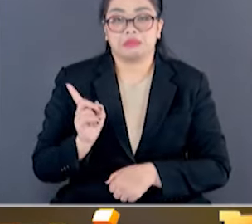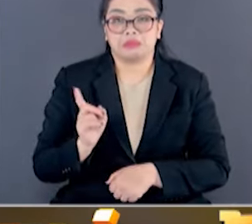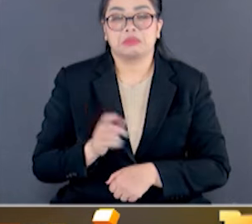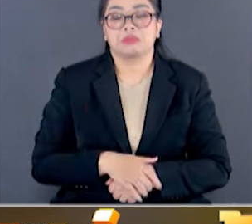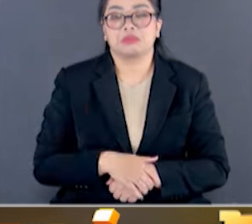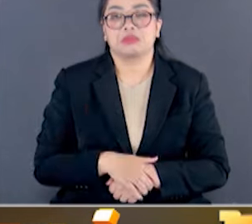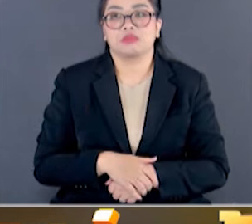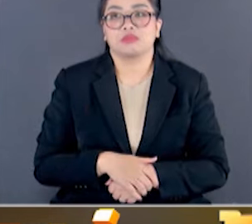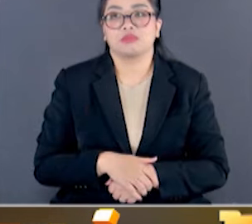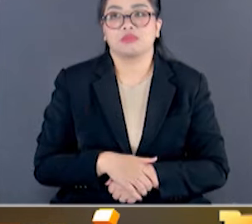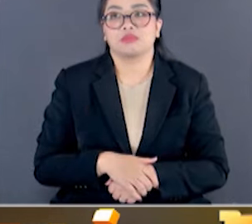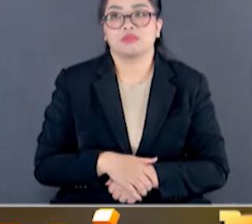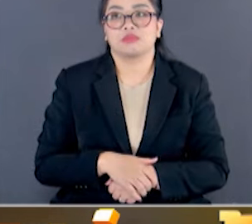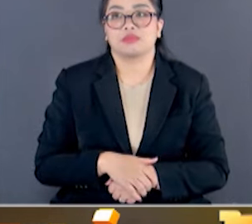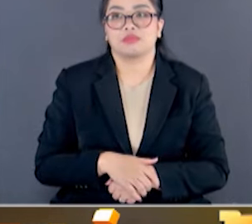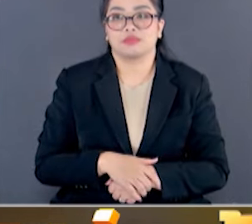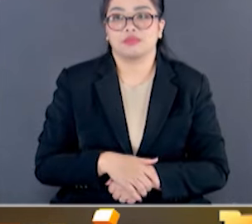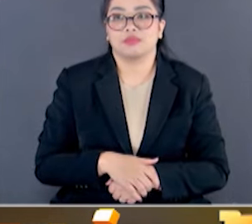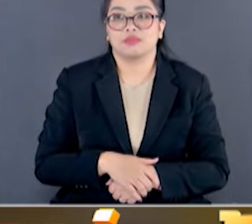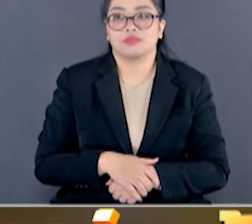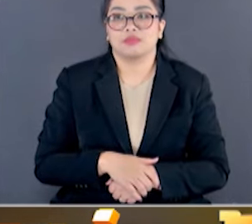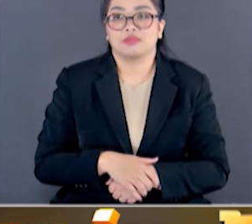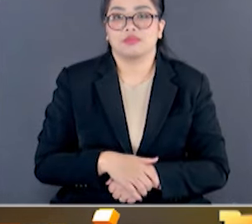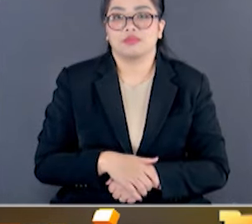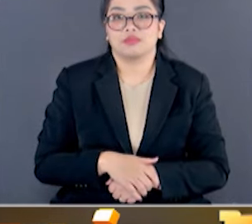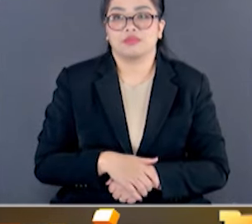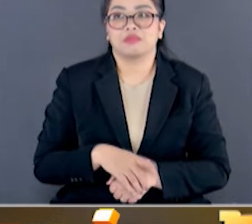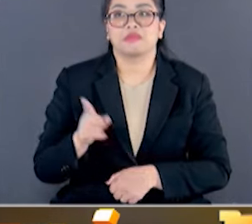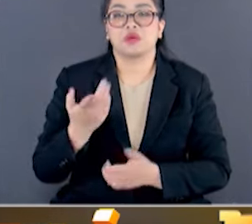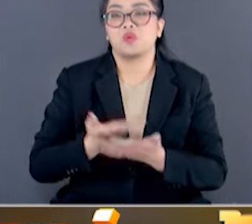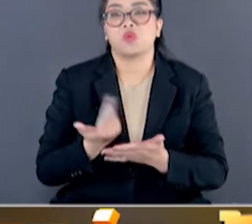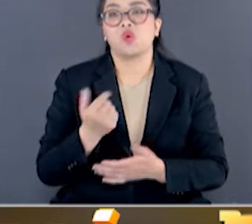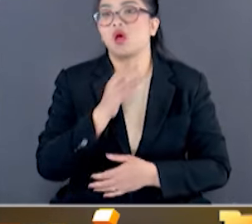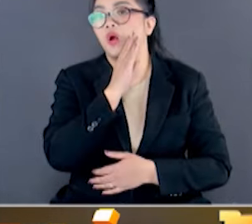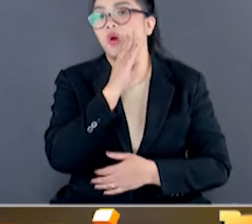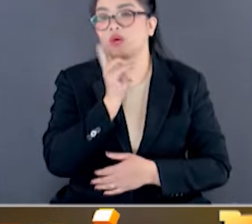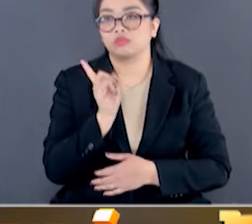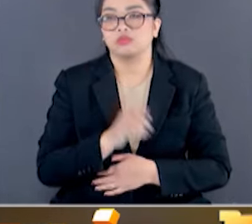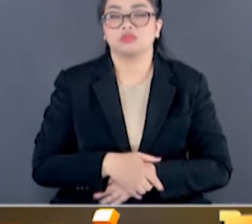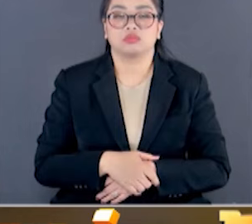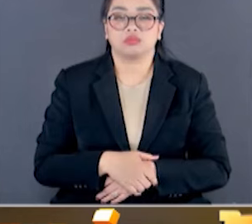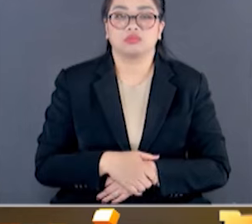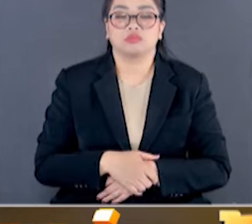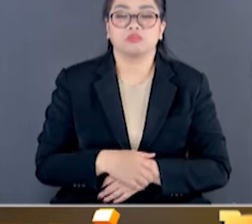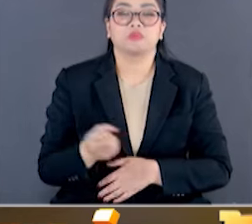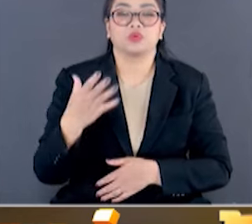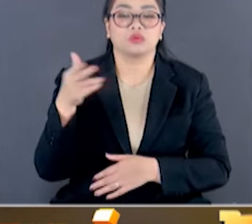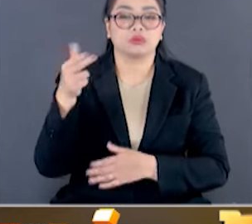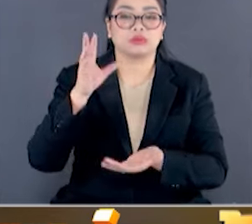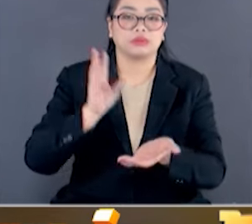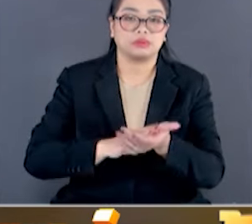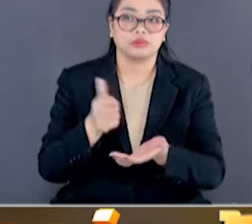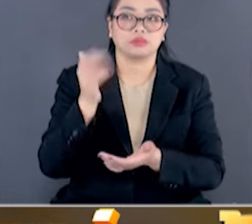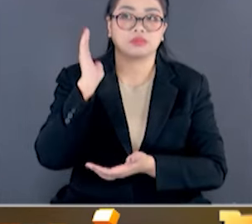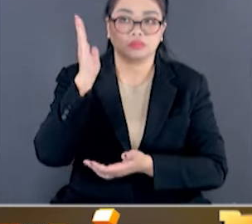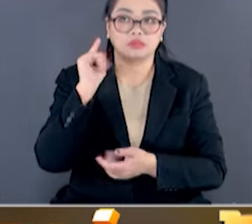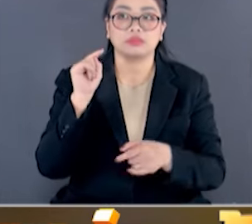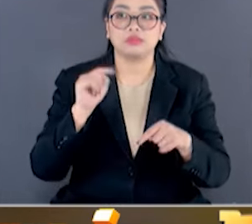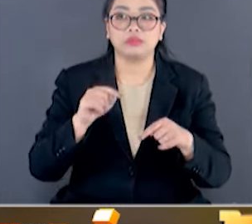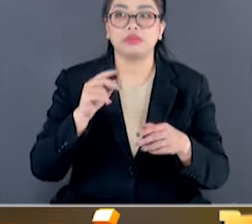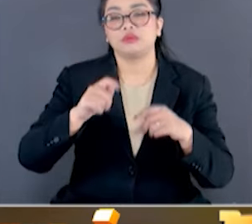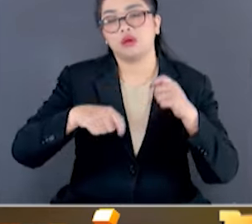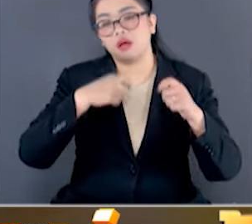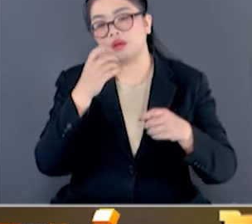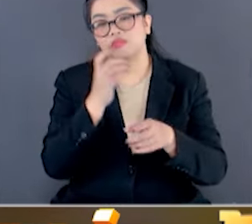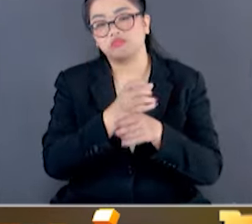ด ผู้ใหญ่ก็ไม่อยู ่ แต่ไปบอกให้ไปเก็บกับกำนันอะแล้วตัวเองอะดูสภาพให้ยังไงคุณนุ่น นี่นะฮะวงจรปิดจับภาพชายคนนี้เห็นไหมคะอะ